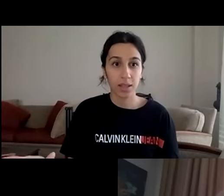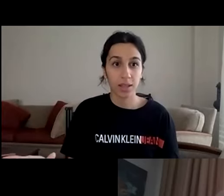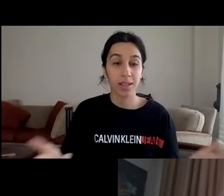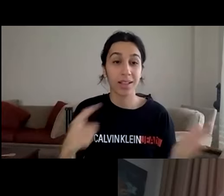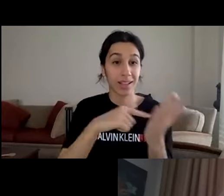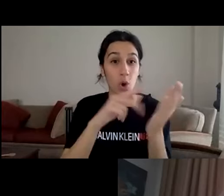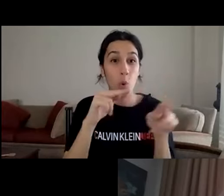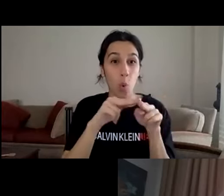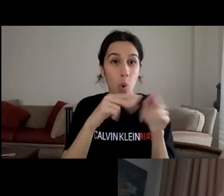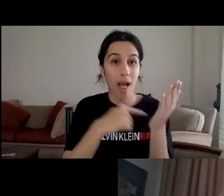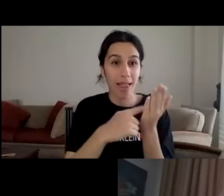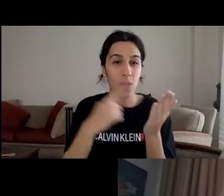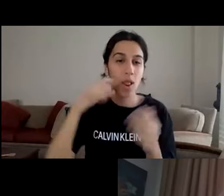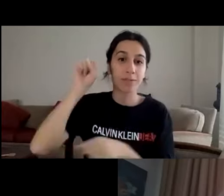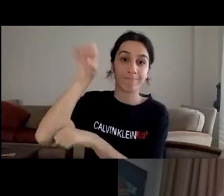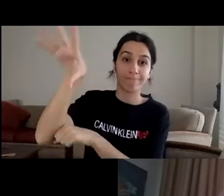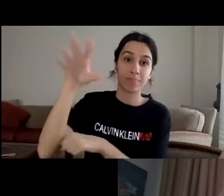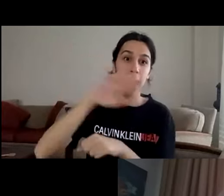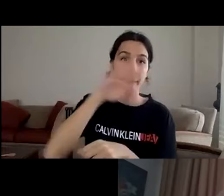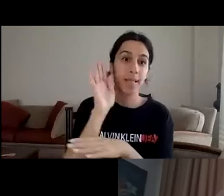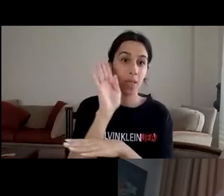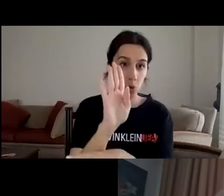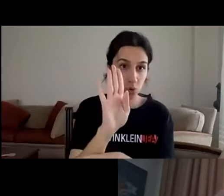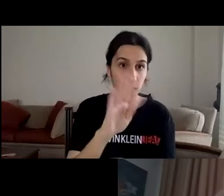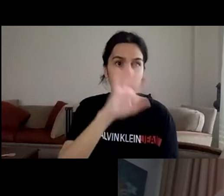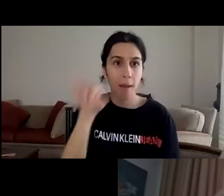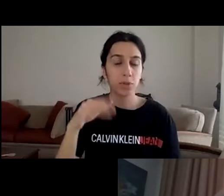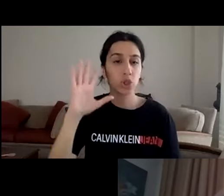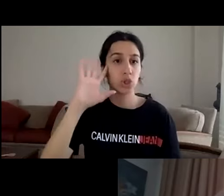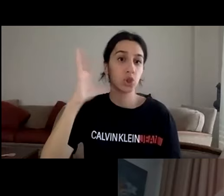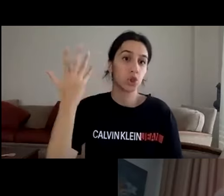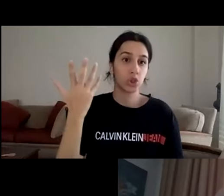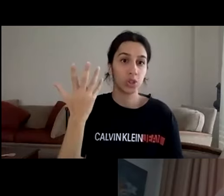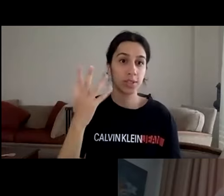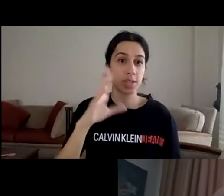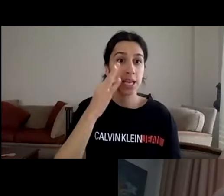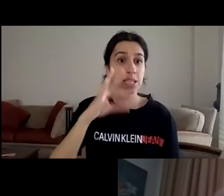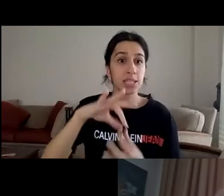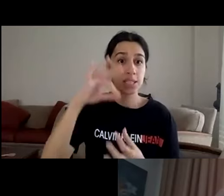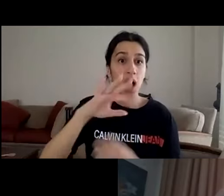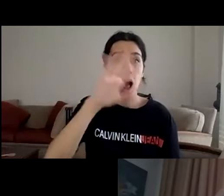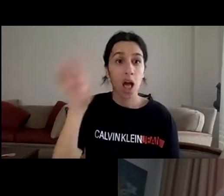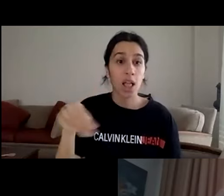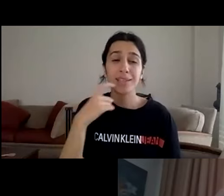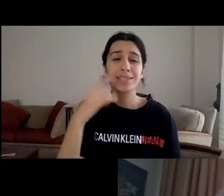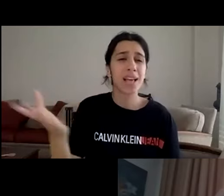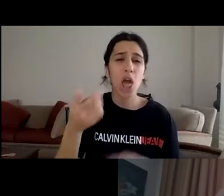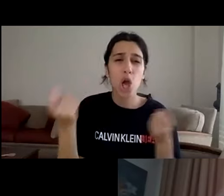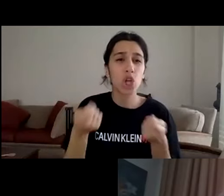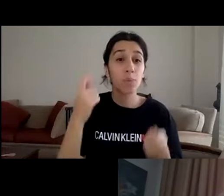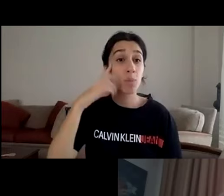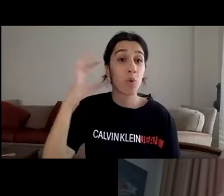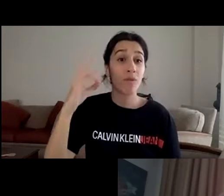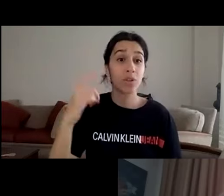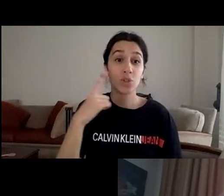duvara projeksiyona verdik. Ve büyük bir şaşkınlık tabii. Çoğu insan bu sektörde yıllarını bu işe vermiş profesyoneller